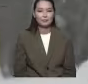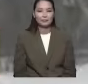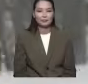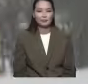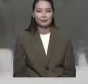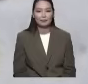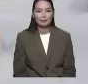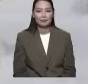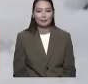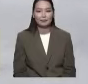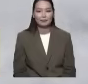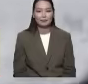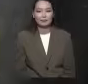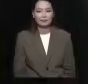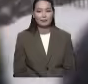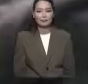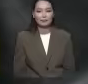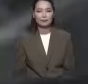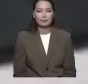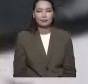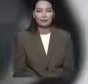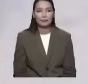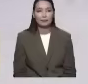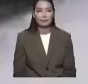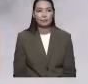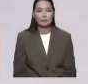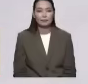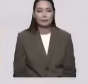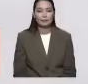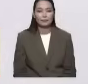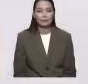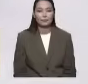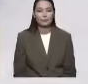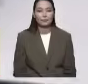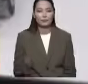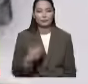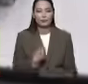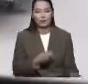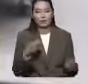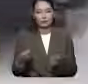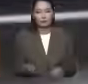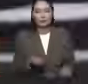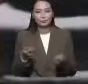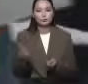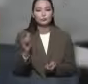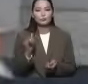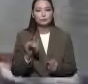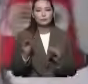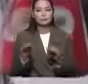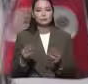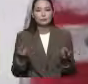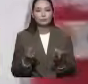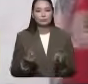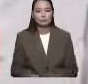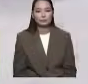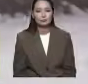Халамайды. Көтеш жүрейін біреуін, жептейін үлгі? Ей, давайте көтеш жүрейін біреуін, давайте. Қай жерге барайын?